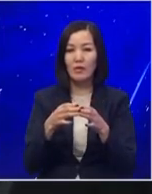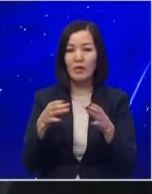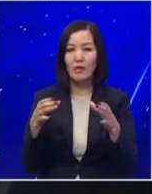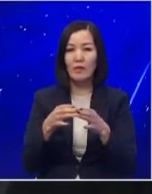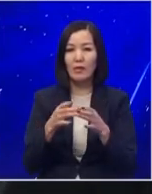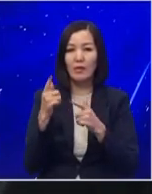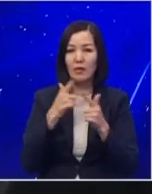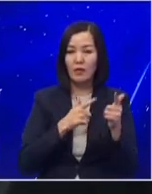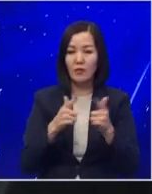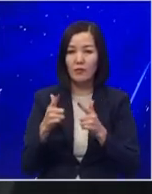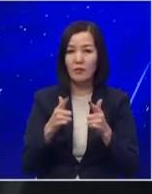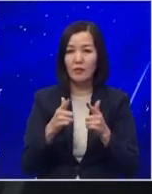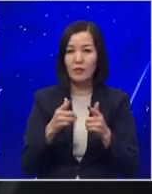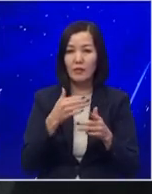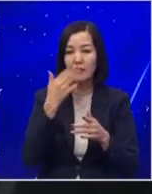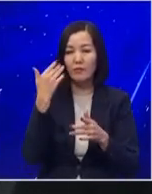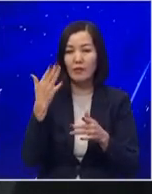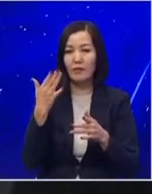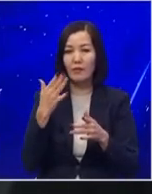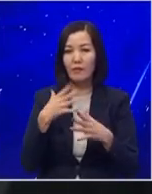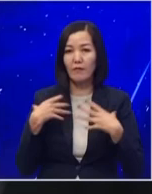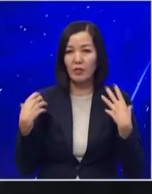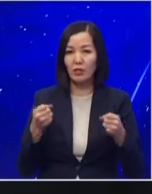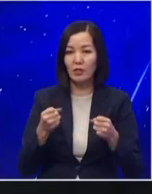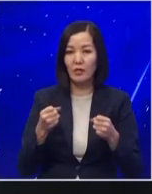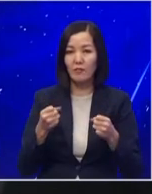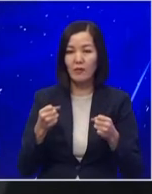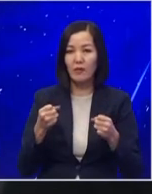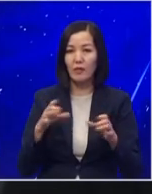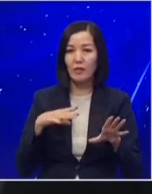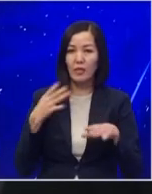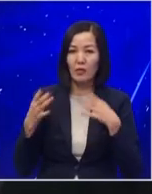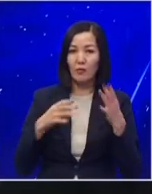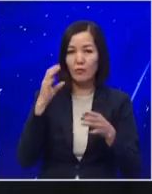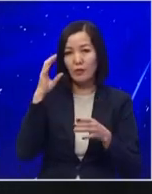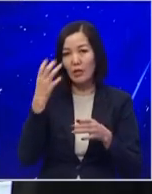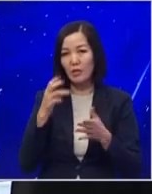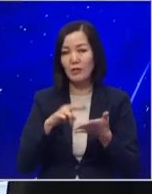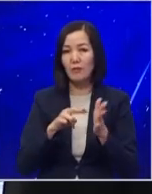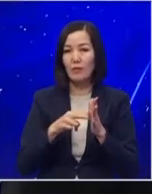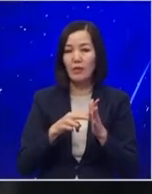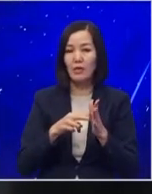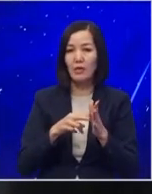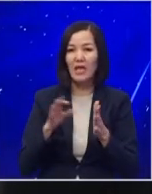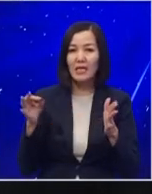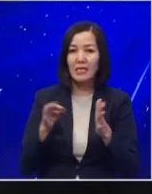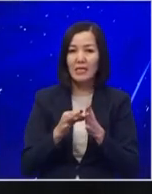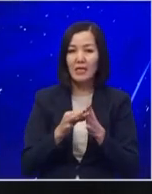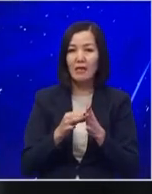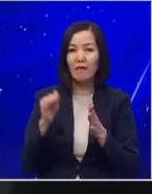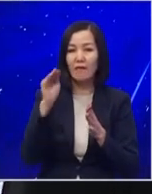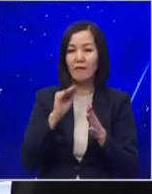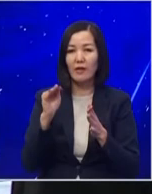мы готовим сейчас данное время зимнее время то физическом плане психологическом плане бостон цель ставим к феврале